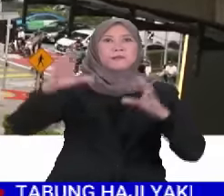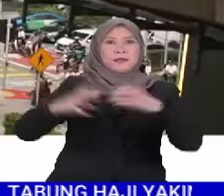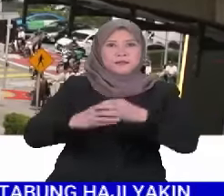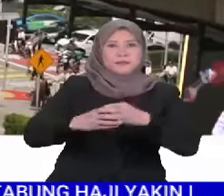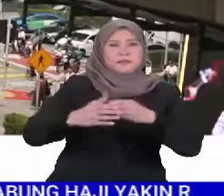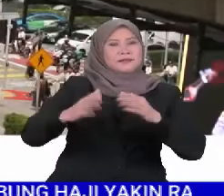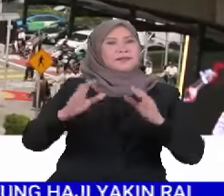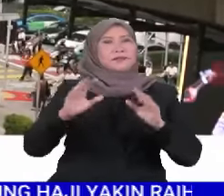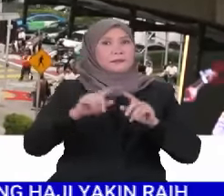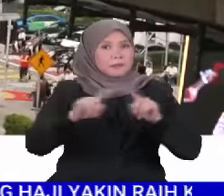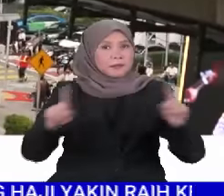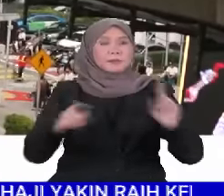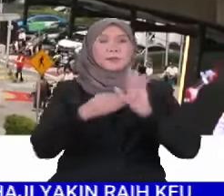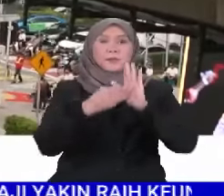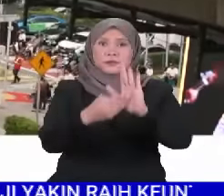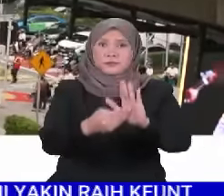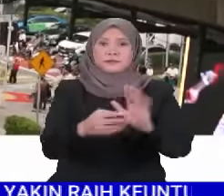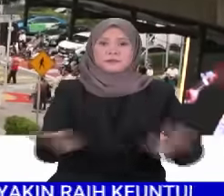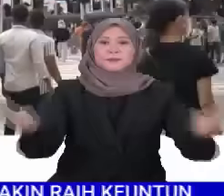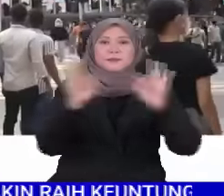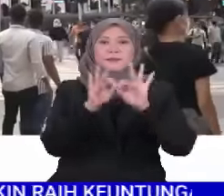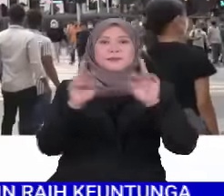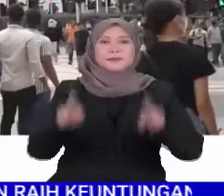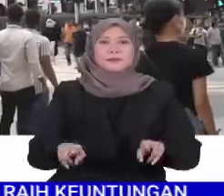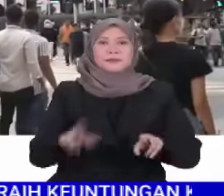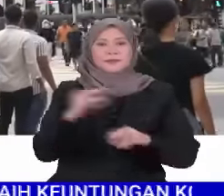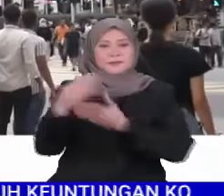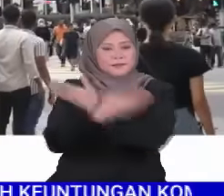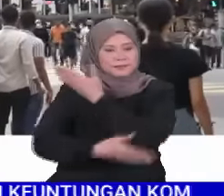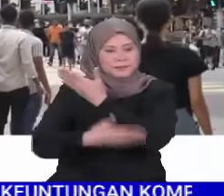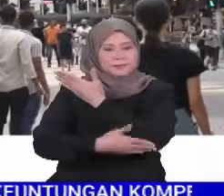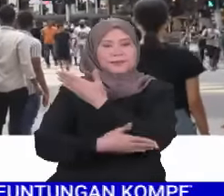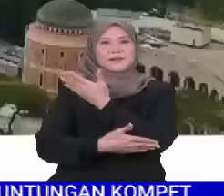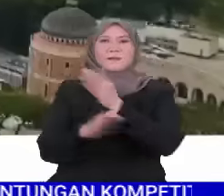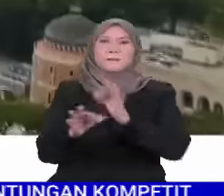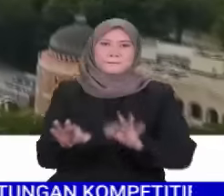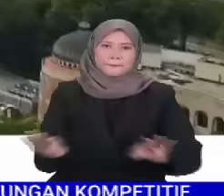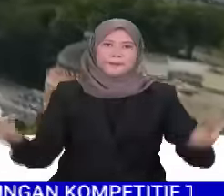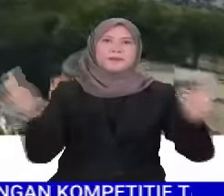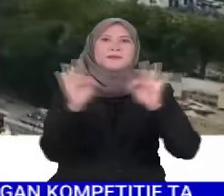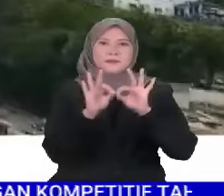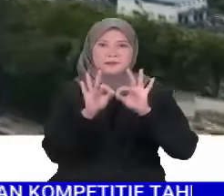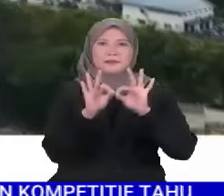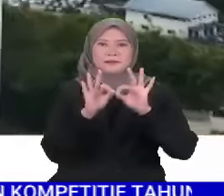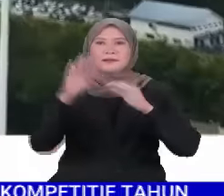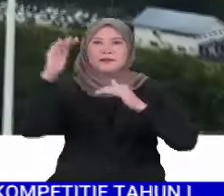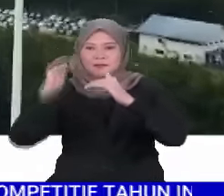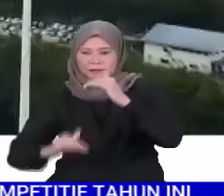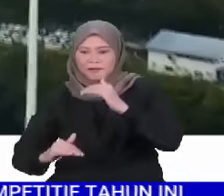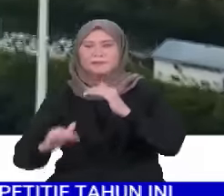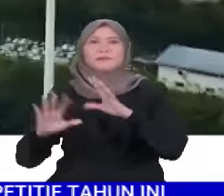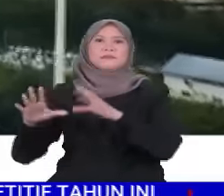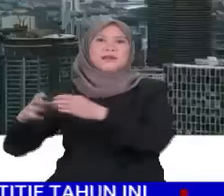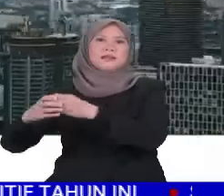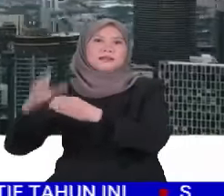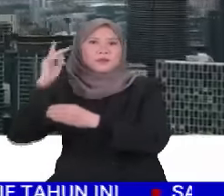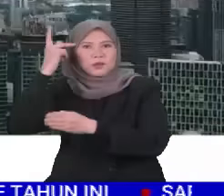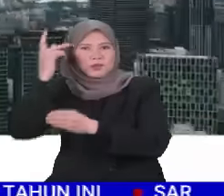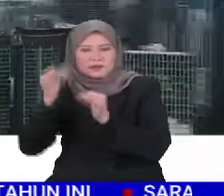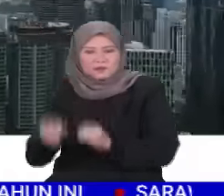sebaliknya bukti bahwa kepentingan rakyat serta negara lebih diutamakan berbanding kepentingan party